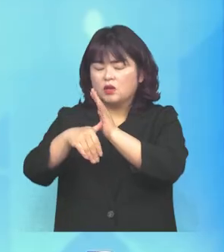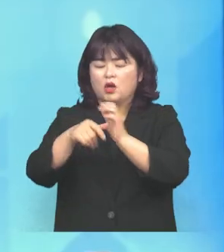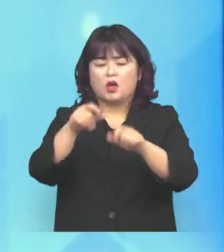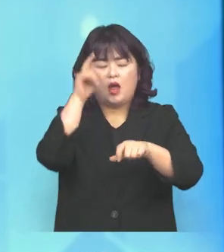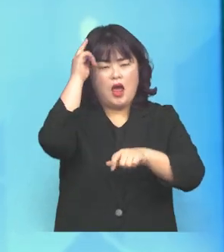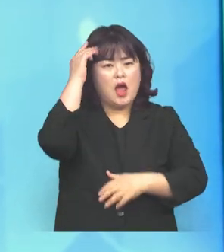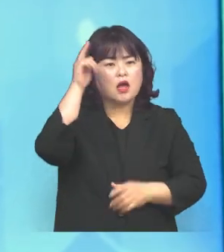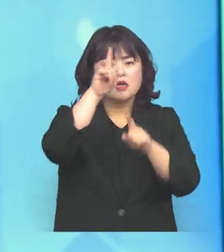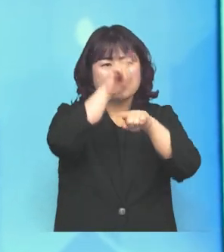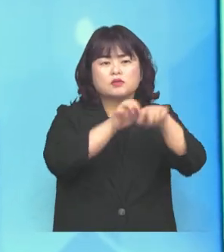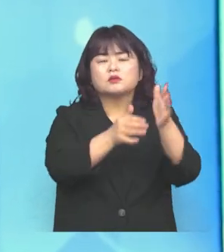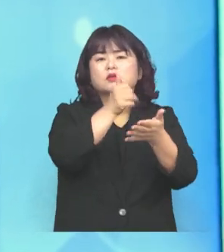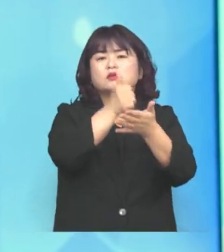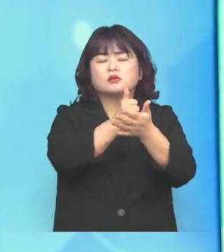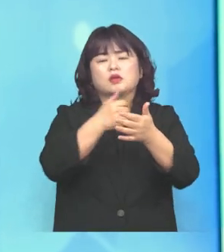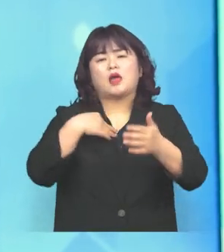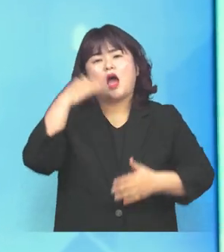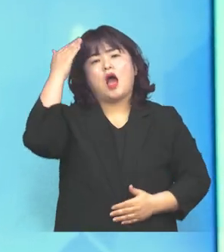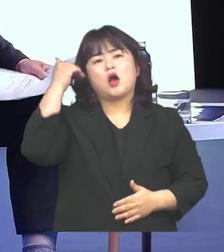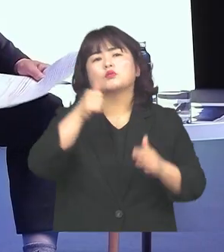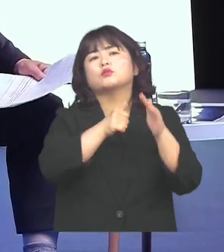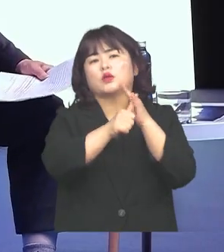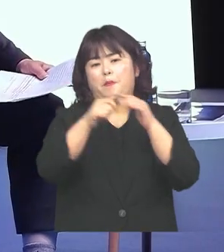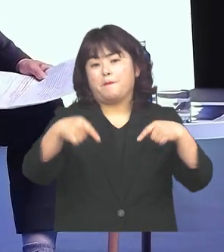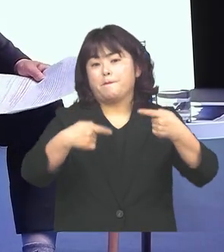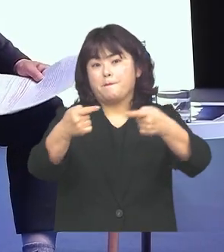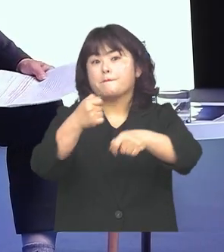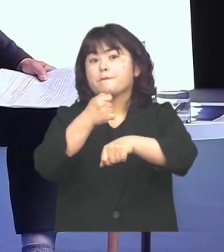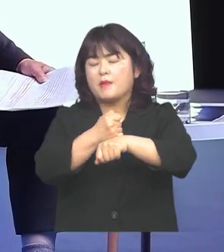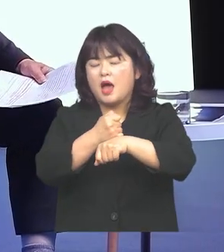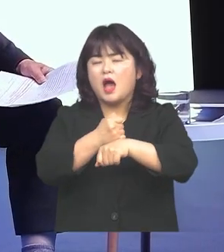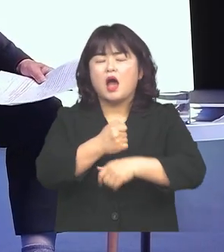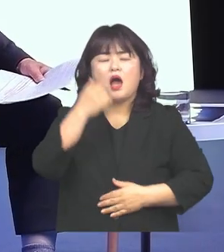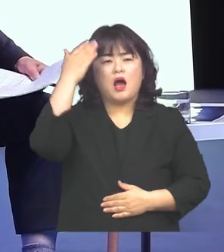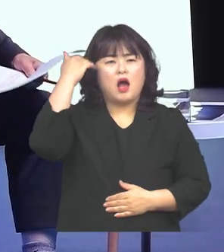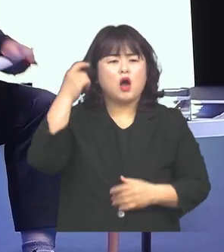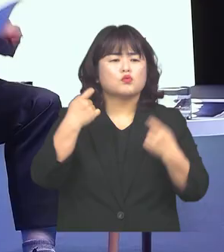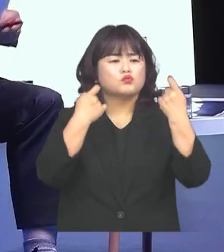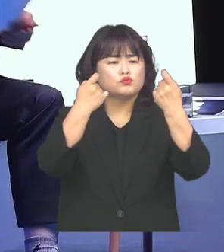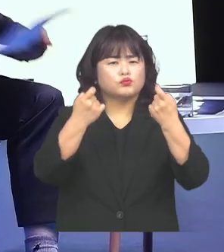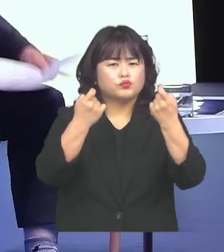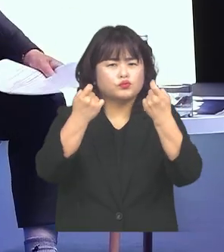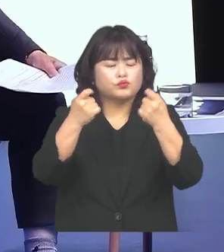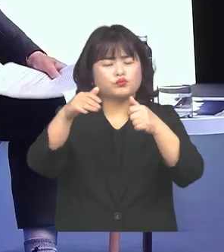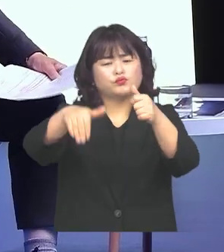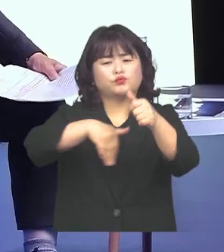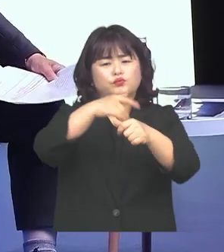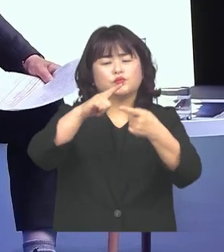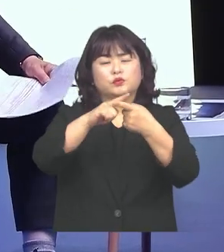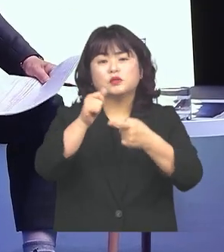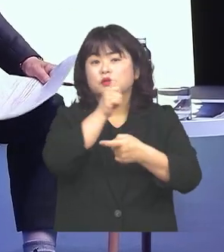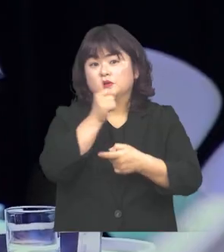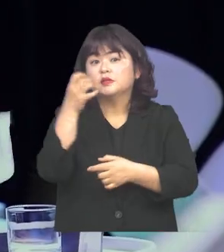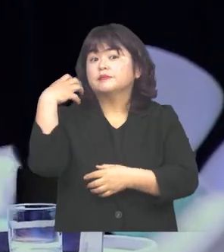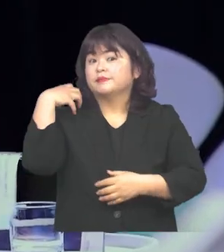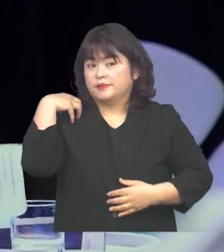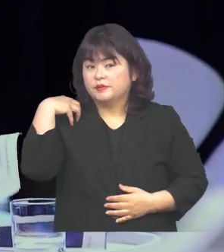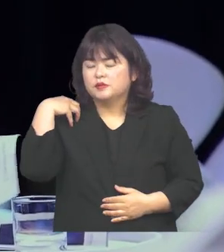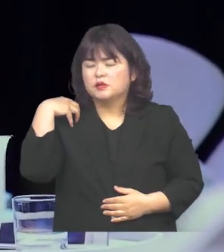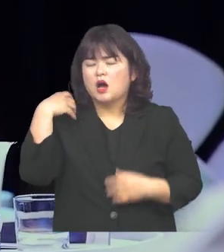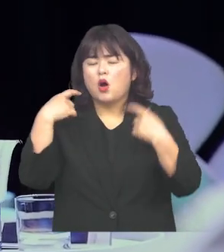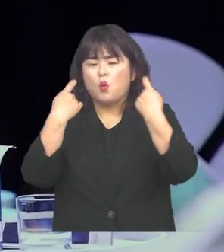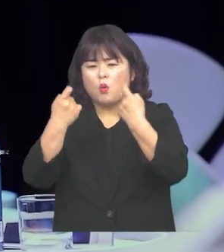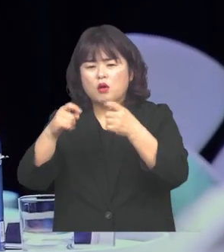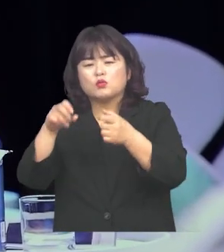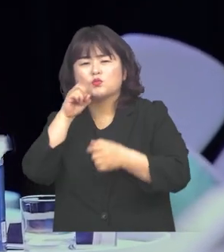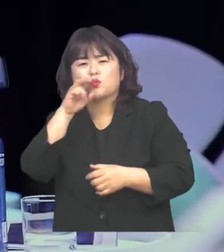이 시장은 한국을 대표해 단독 대담자로 나서 한국의 관광 트렌드에 대한 질문에 답변하고 용인의 매력과 관광